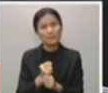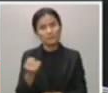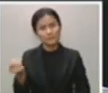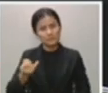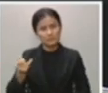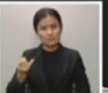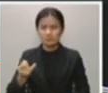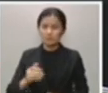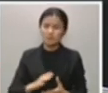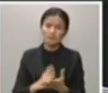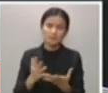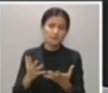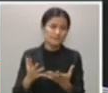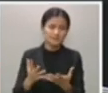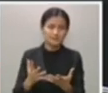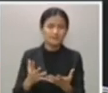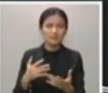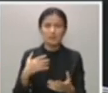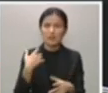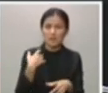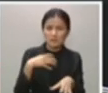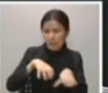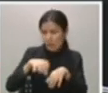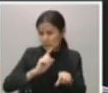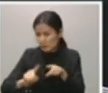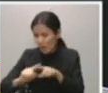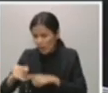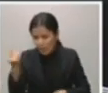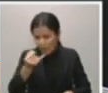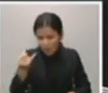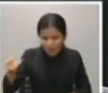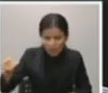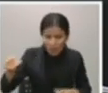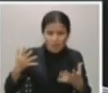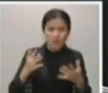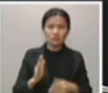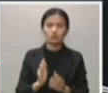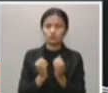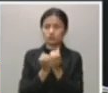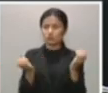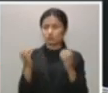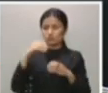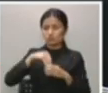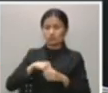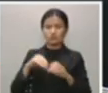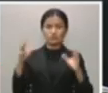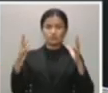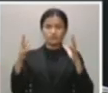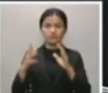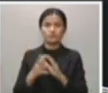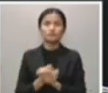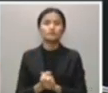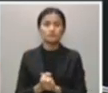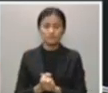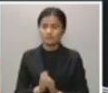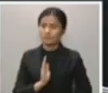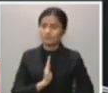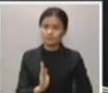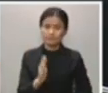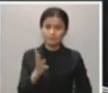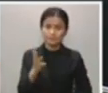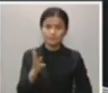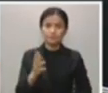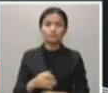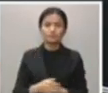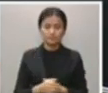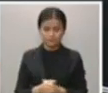พร่องร้ายแรงล้มเหลวไร้ประสิทธิภาพขาดคุณธรรมและจริยธรรมไม่มีความซื่อสัตย์สุจริต